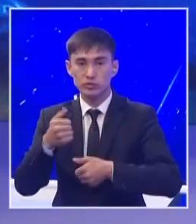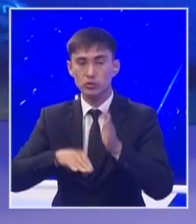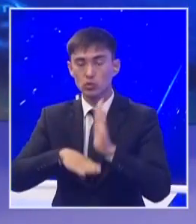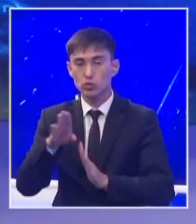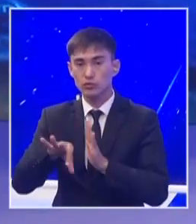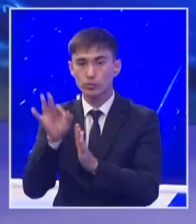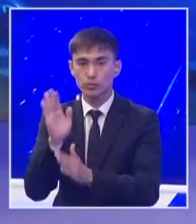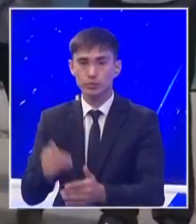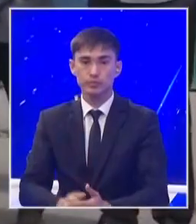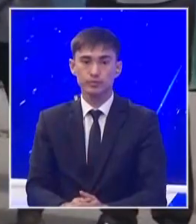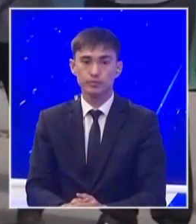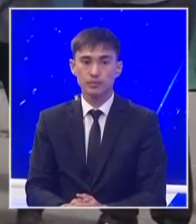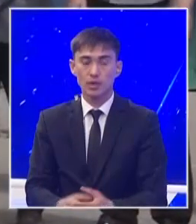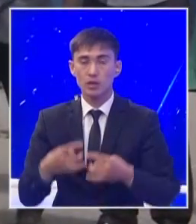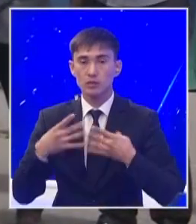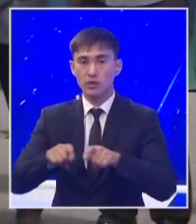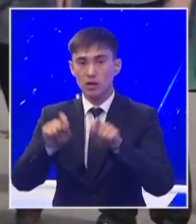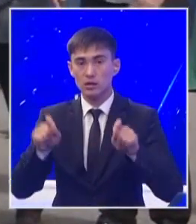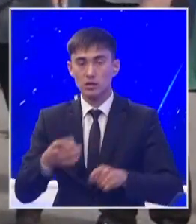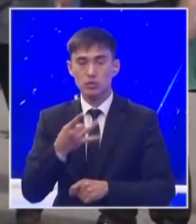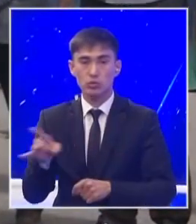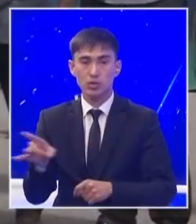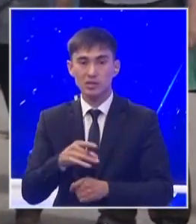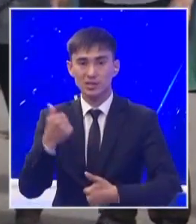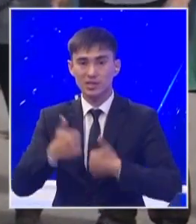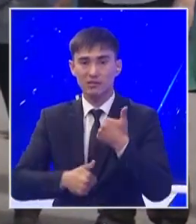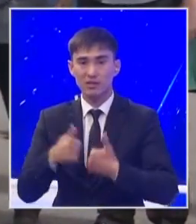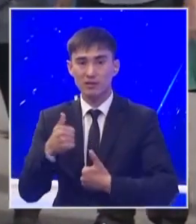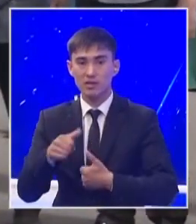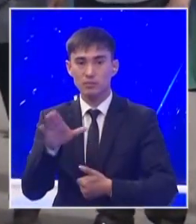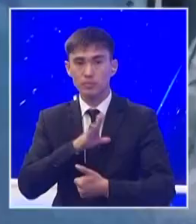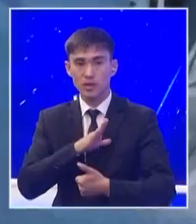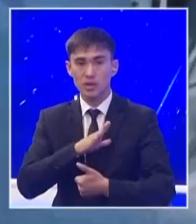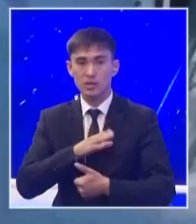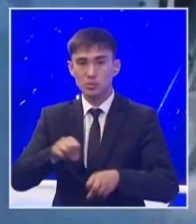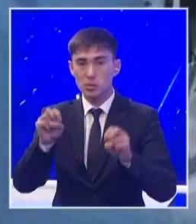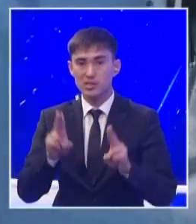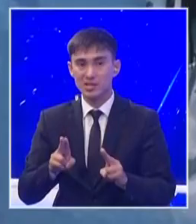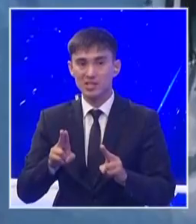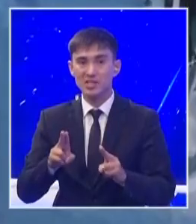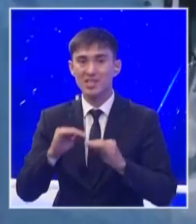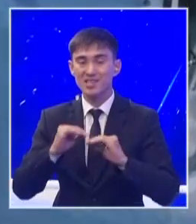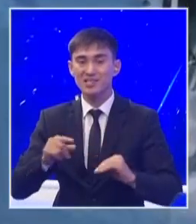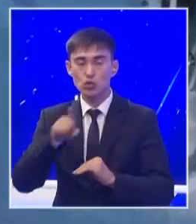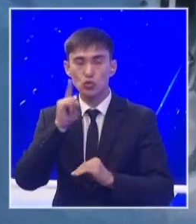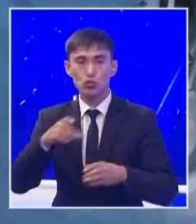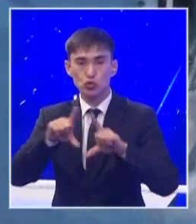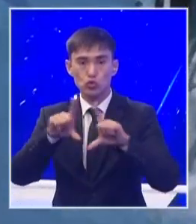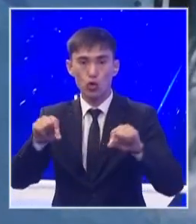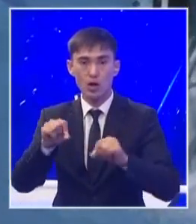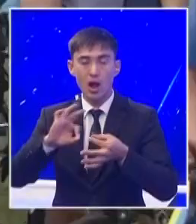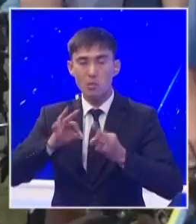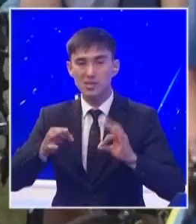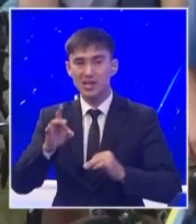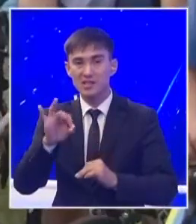лучшего. Торжественное открытие республиканских соревнований состоялось на базе специализированной детско-юношеской школы